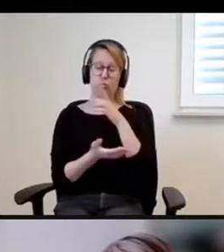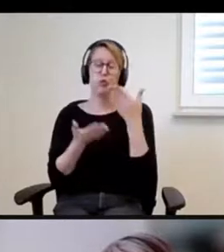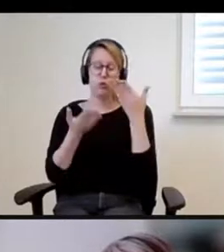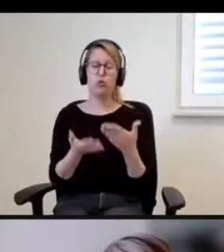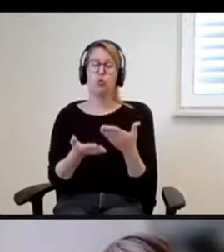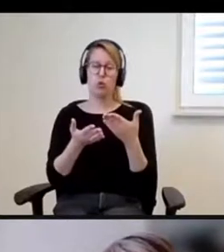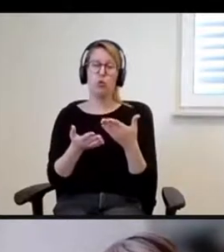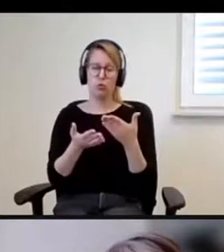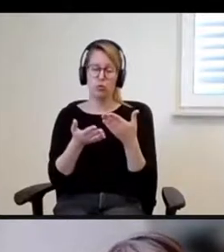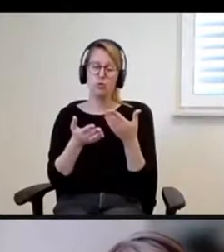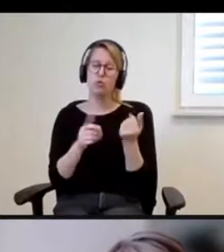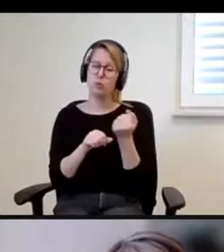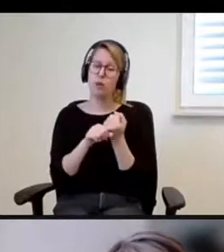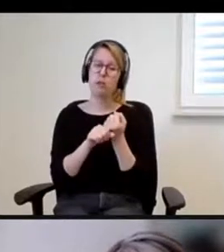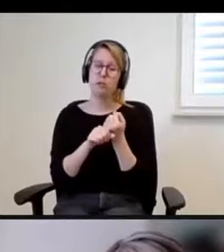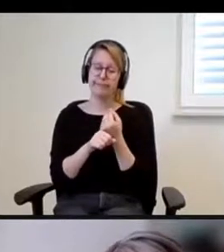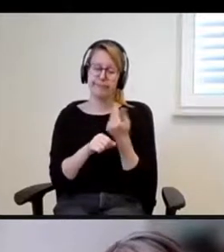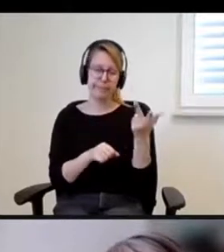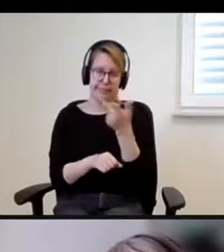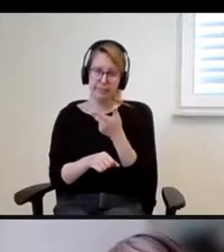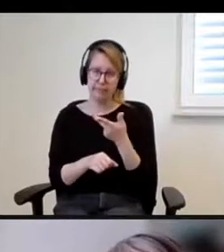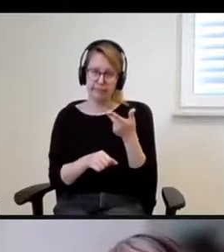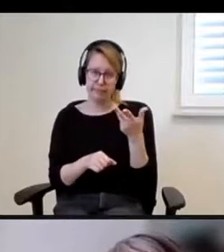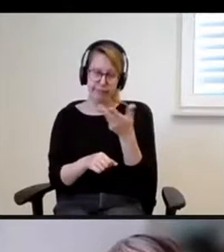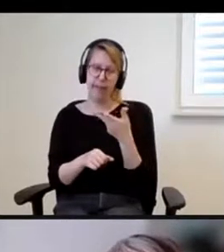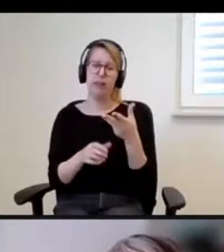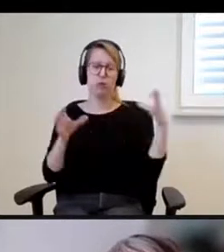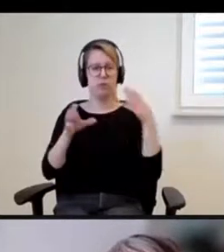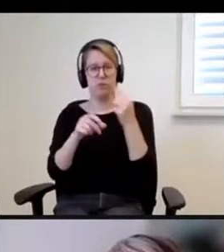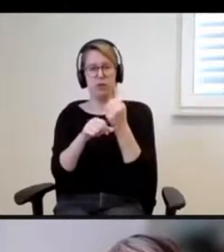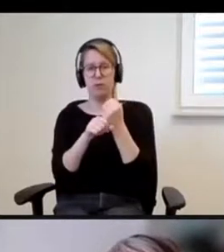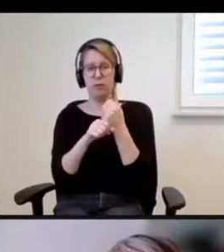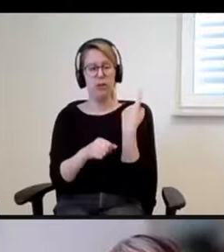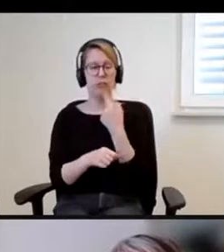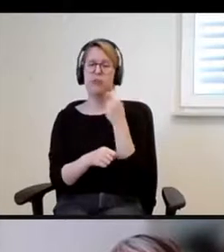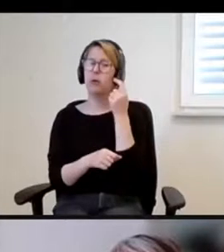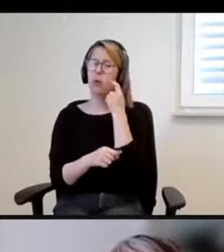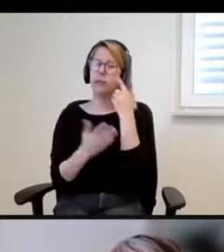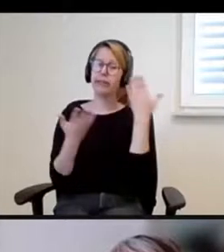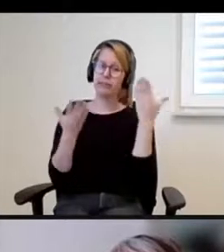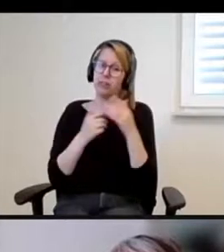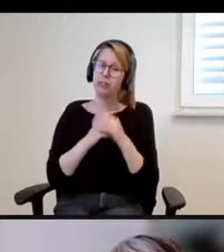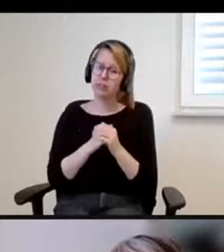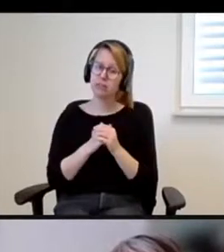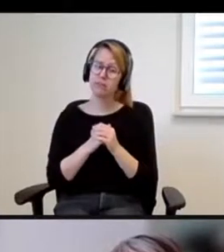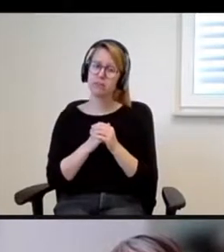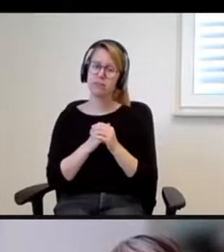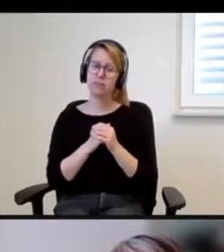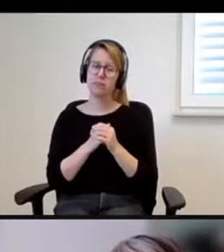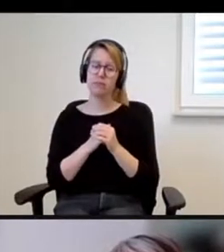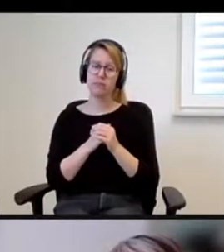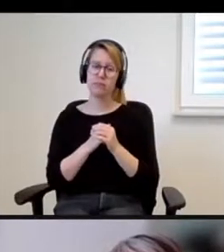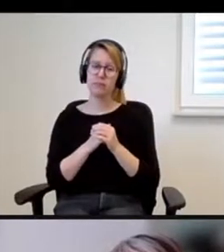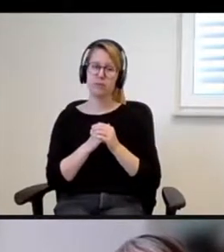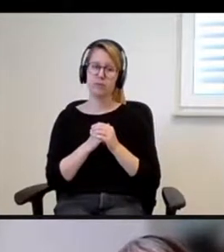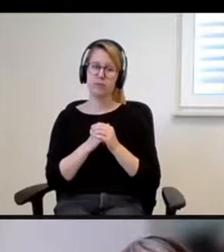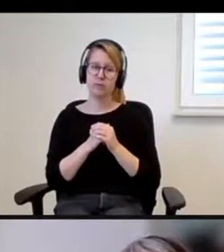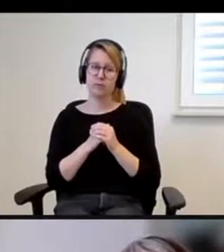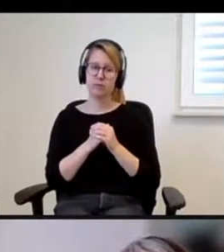C'est effectivement qu'on essaye vraiment d'impliquer les personnes concernées